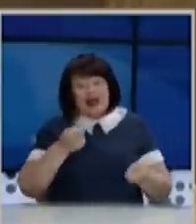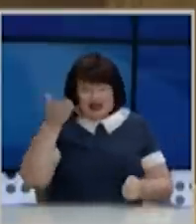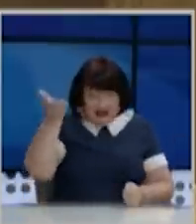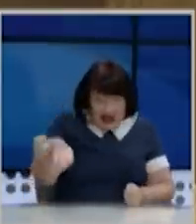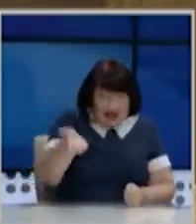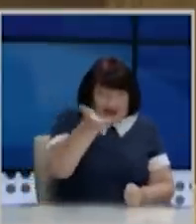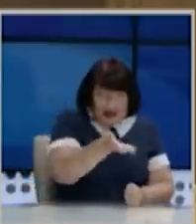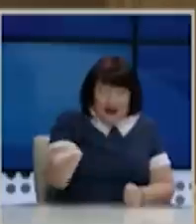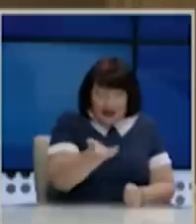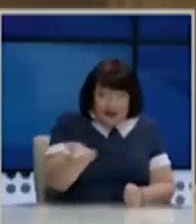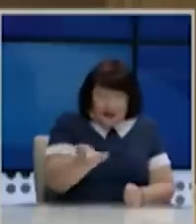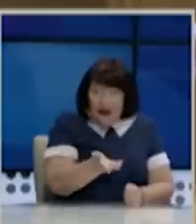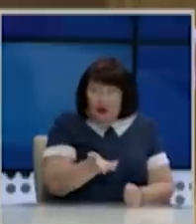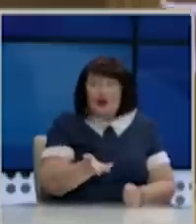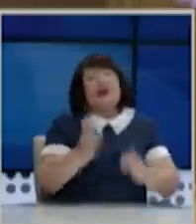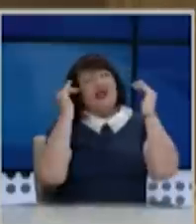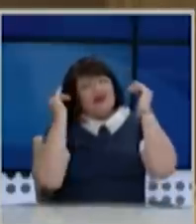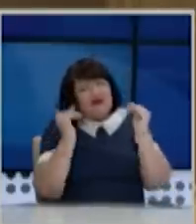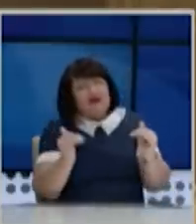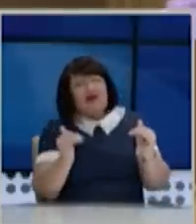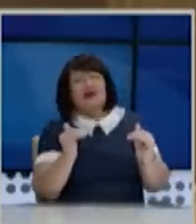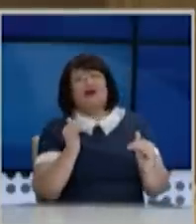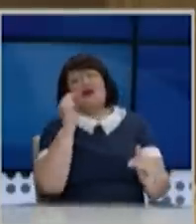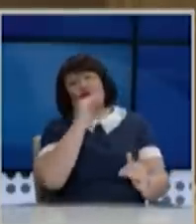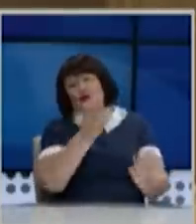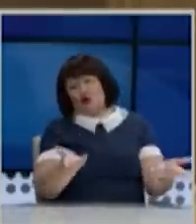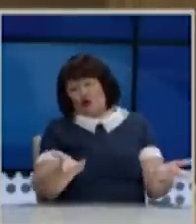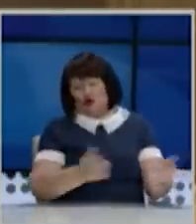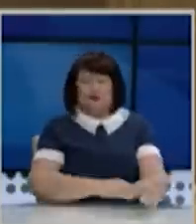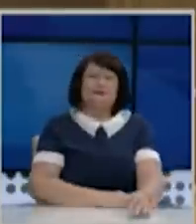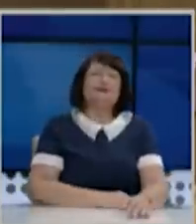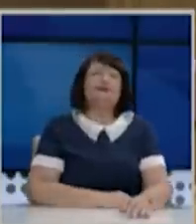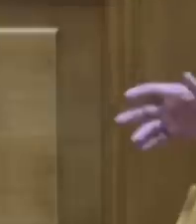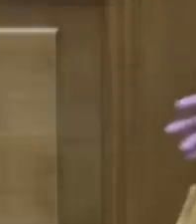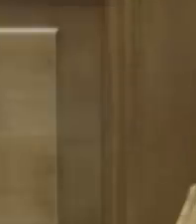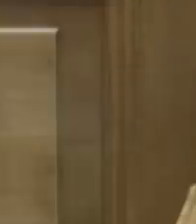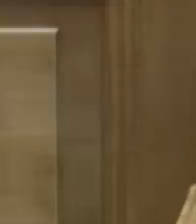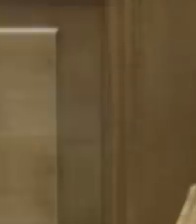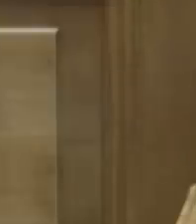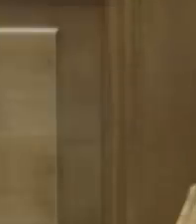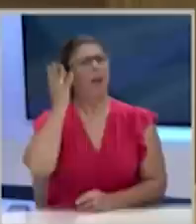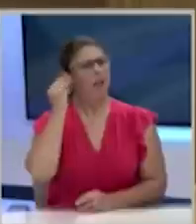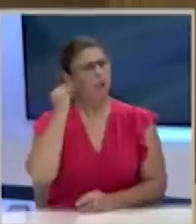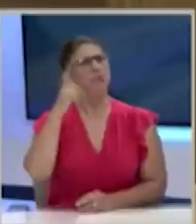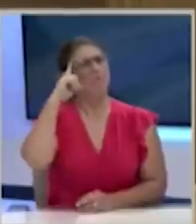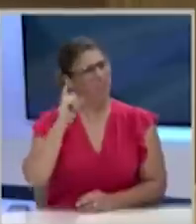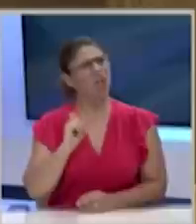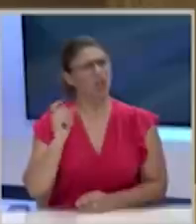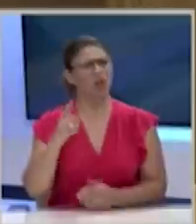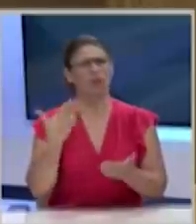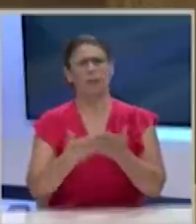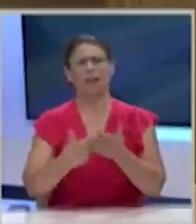εσείς και οι δύο και συνεχίζει πιο έντονα η ίδια η κυβέρνηση. Ακούσαμε τα γνωστά επιχειρήματα και